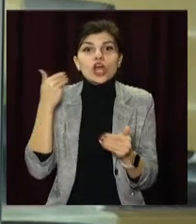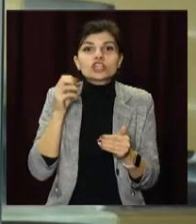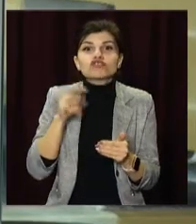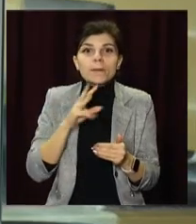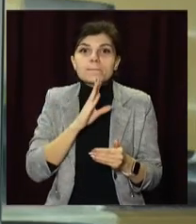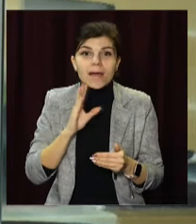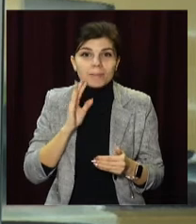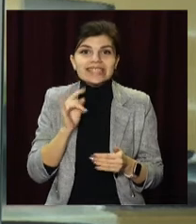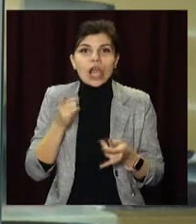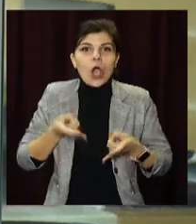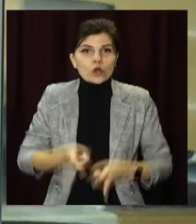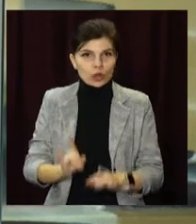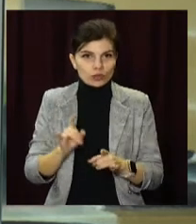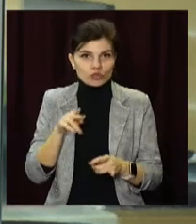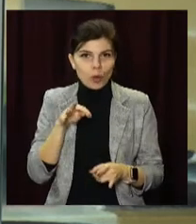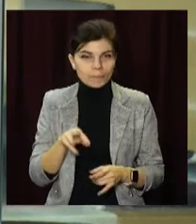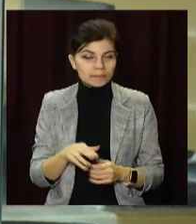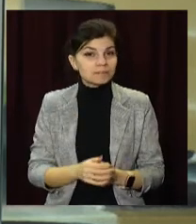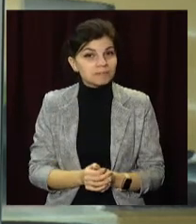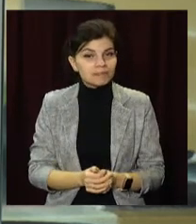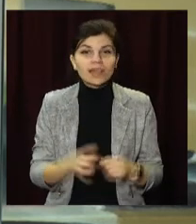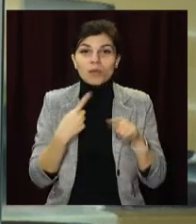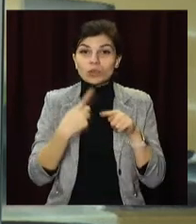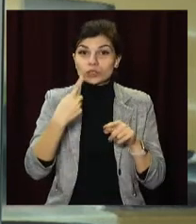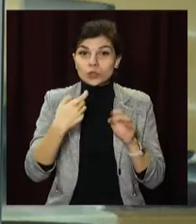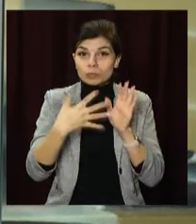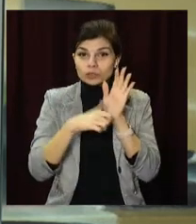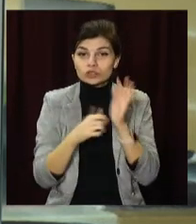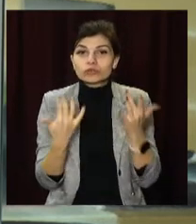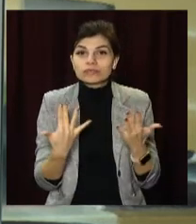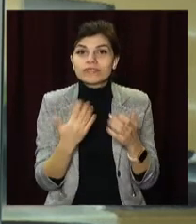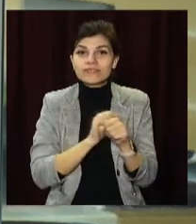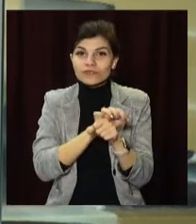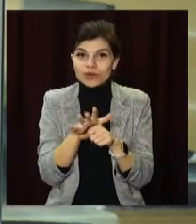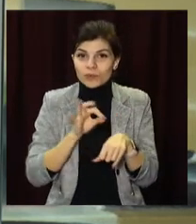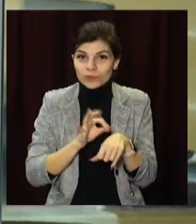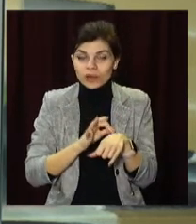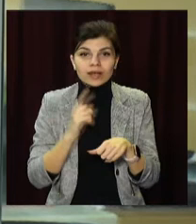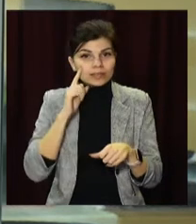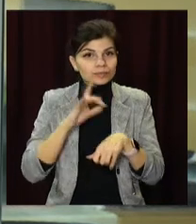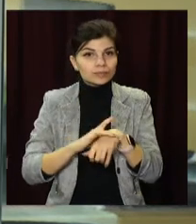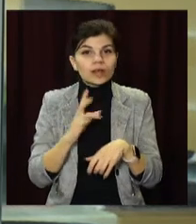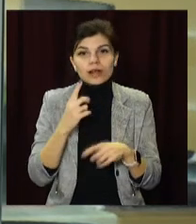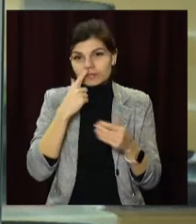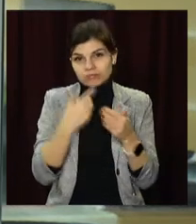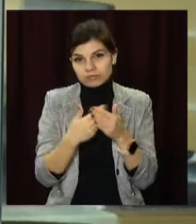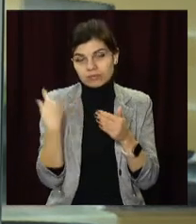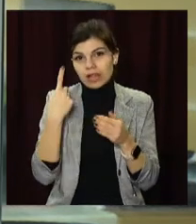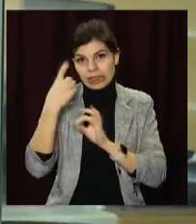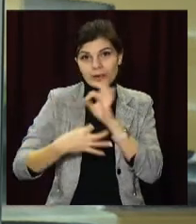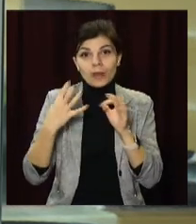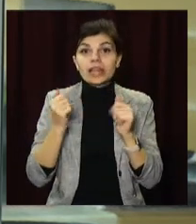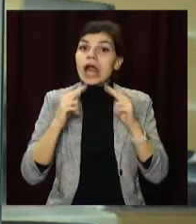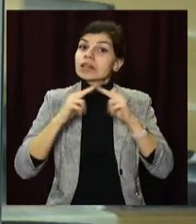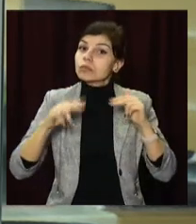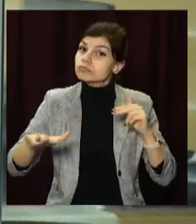Плюс 156. Стільки нових випадків коронавірусу зареєстрували протягом попередньої доби на Дніпропетровщині. Це дані обласного лабораторного